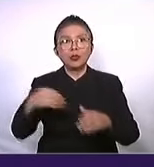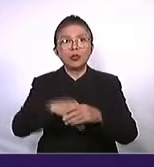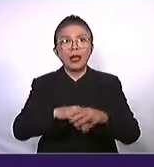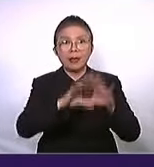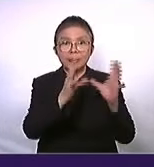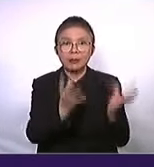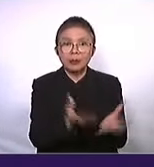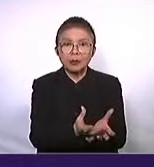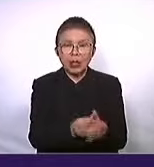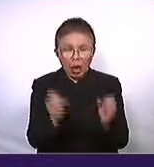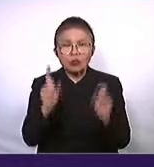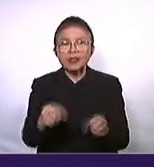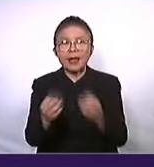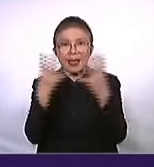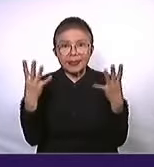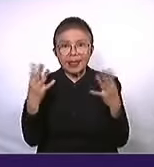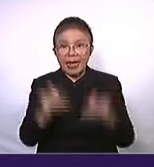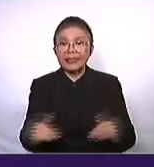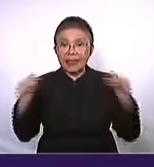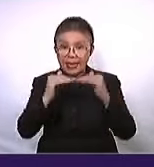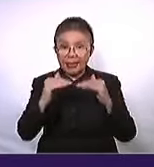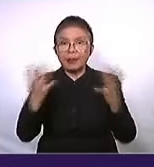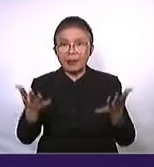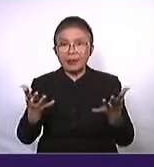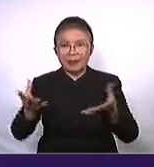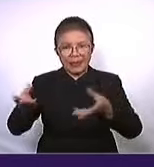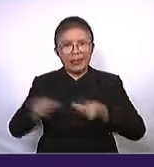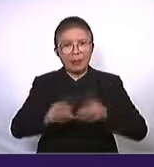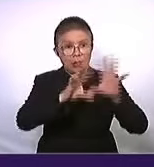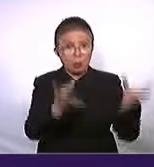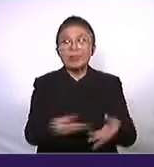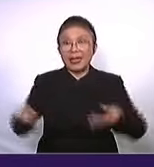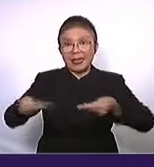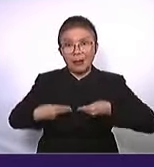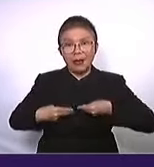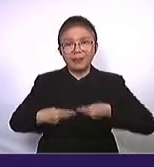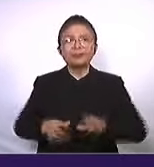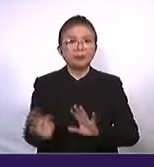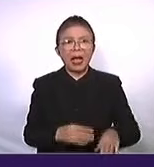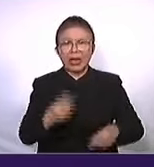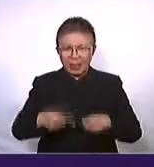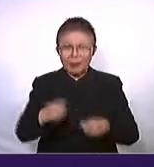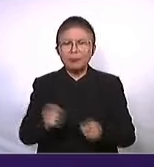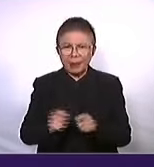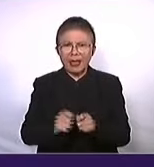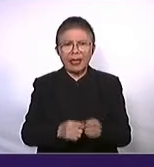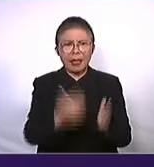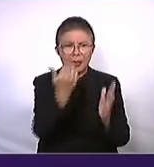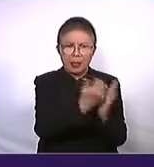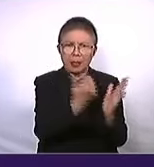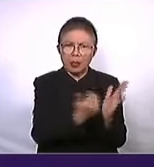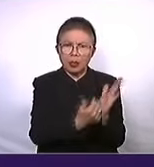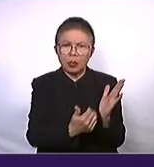global itu sudah jelas standarnya bisa diterima. Gitu. Dan kita juga membuat regulasi di sini agar